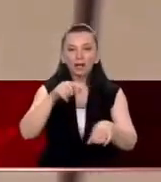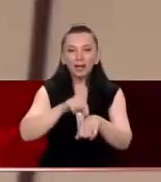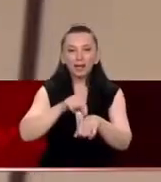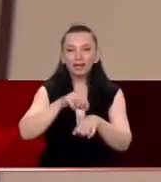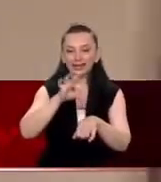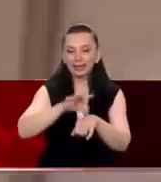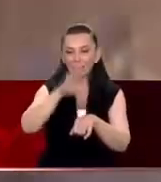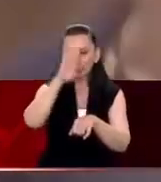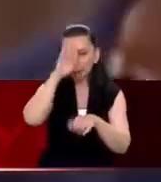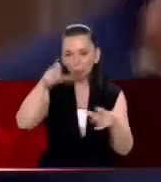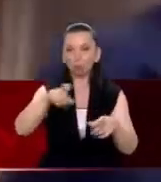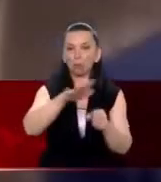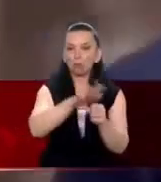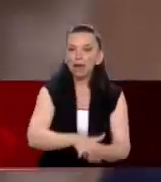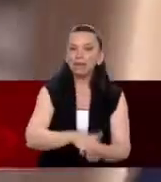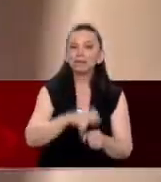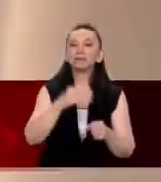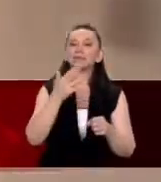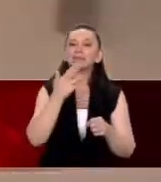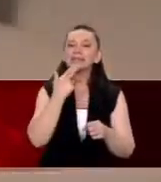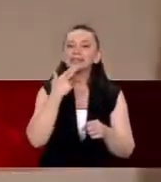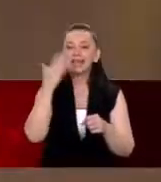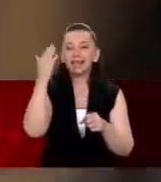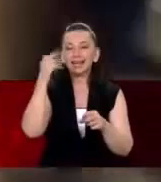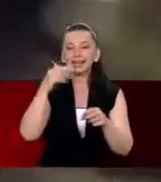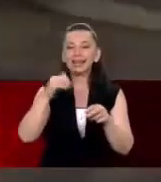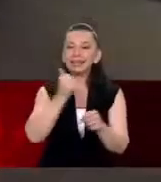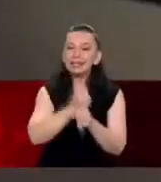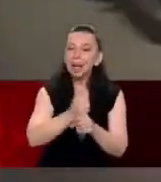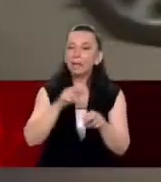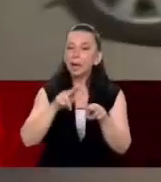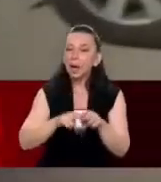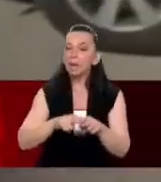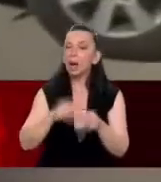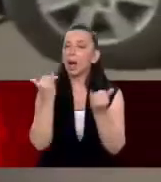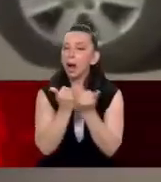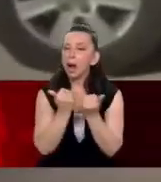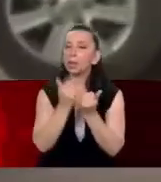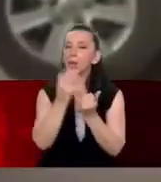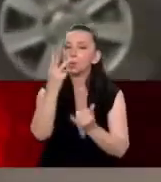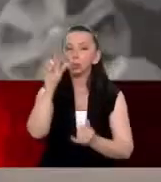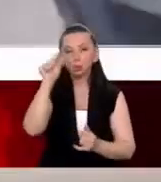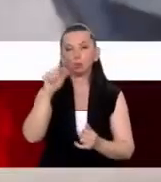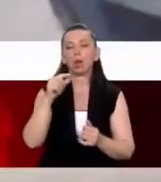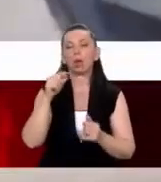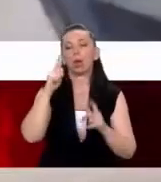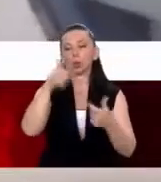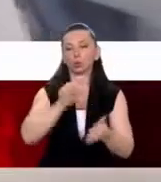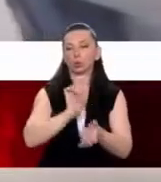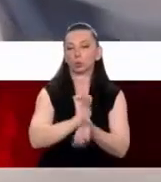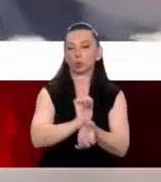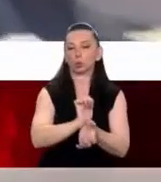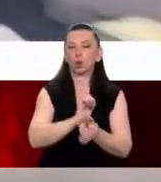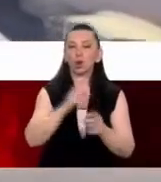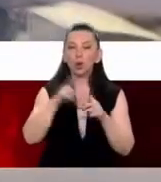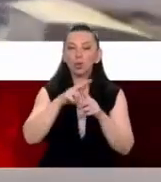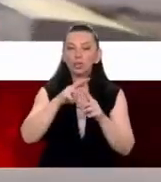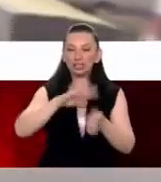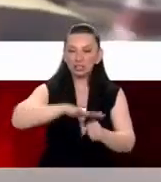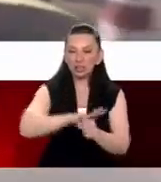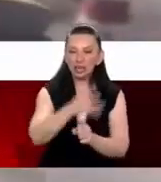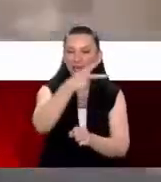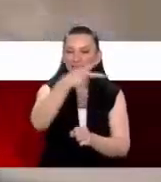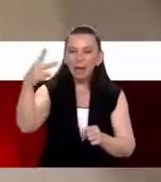vardı. Gizem Karamelek, kardeşi ve diğer 3 şüpheli gözaltına alındı. Hepsi tutuklandı. Polis işkence villasında da